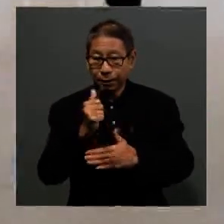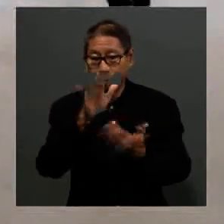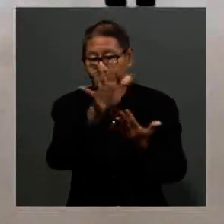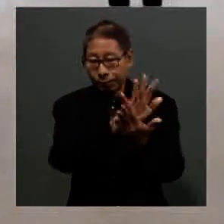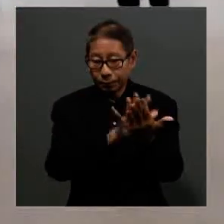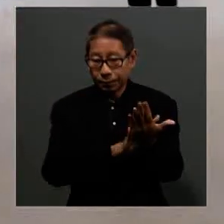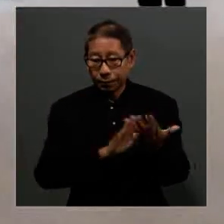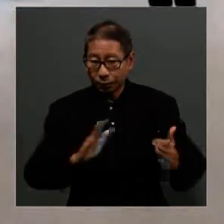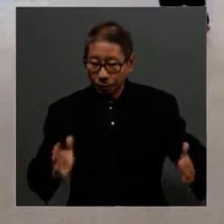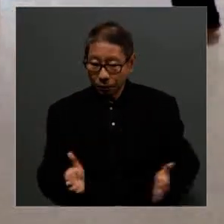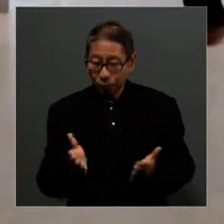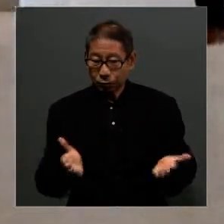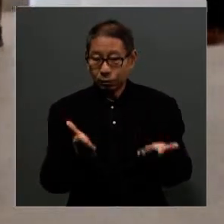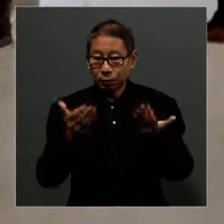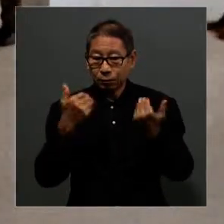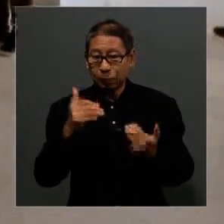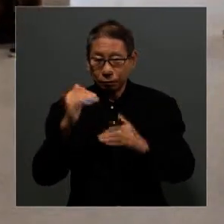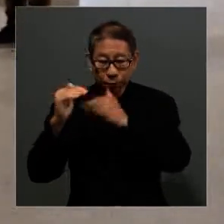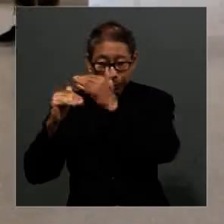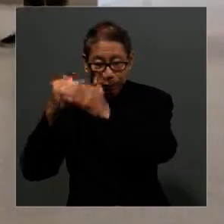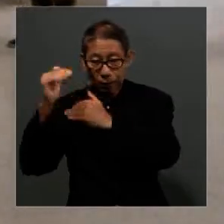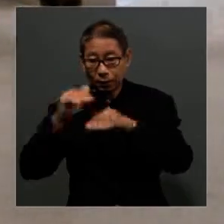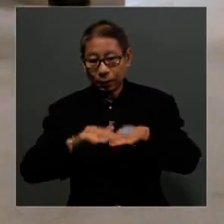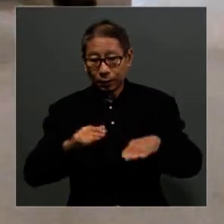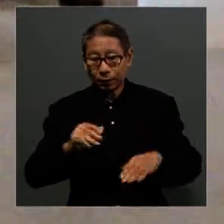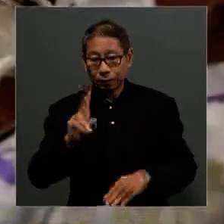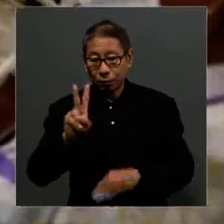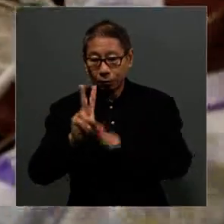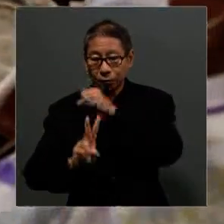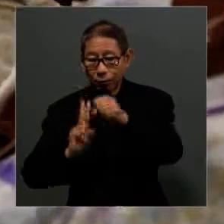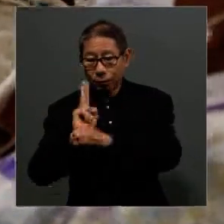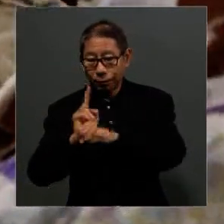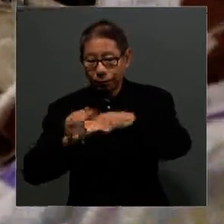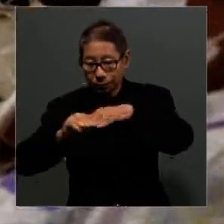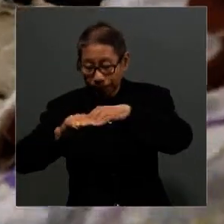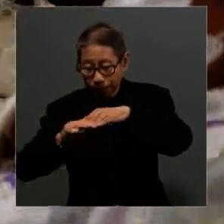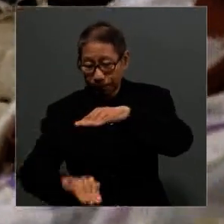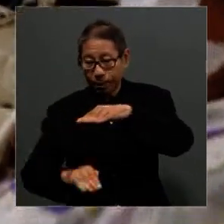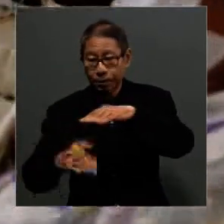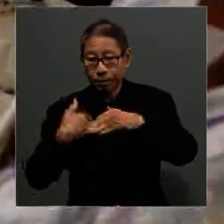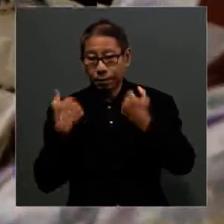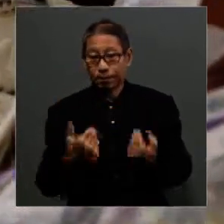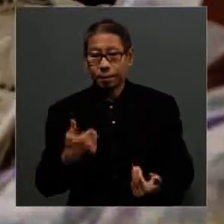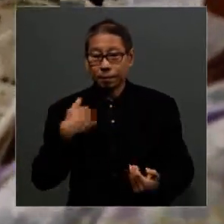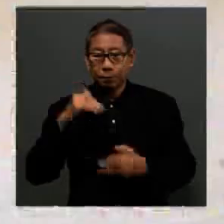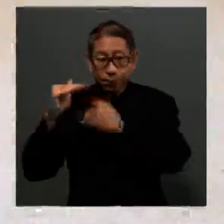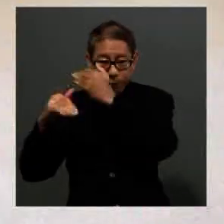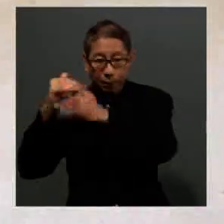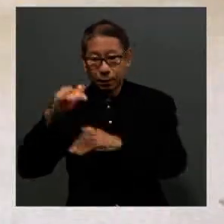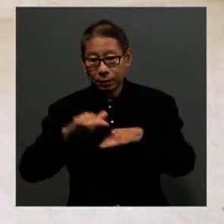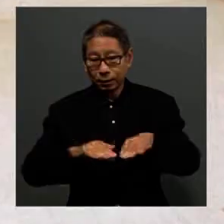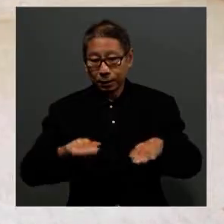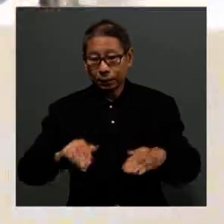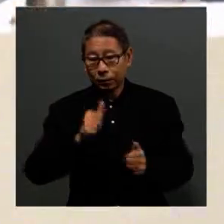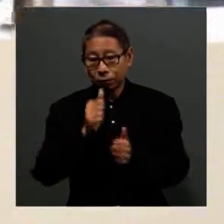ส่งเสริมให้มีสถานพัฒนาเด็กอายุต่ำกว่า 2ปีนะครับแล้วก็มีมาตรฐานของสถาบันพัฒนาเด็กแห่งชาติทุก